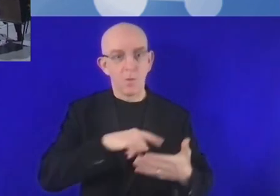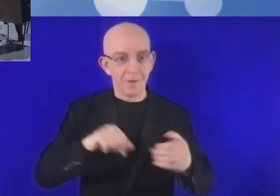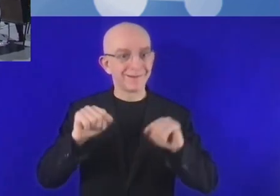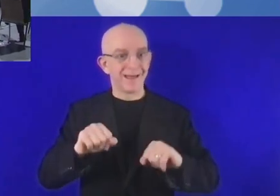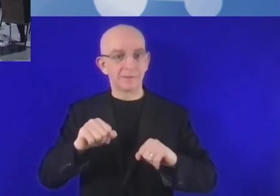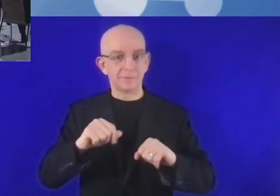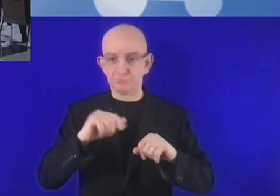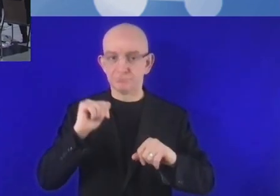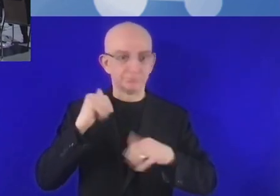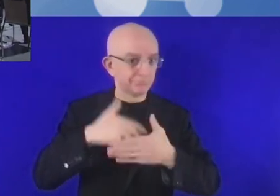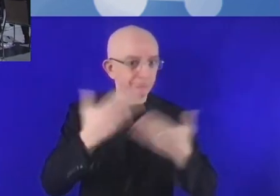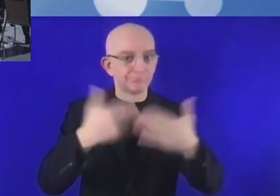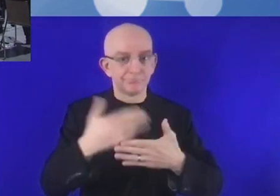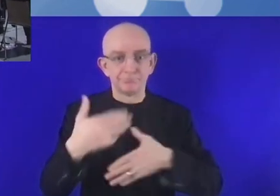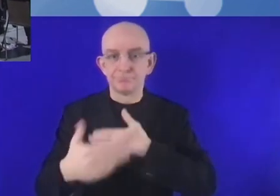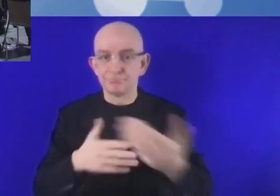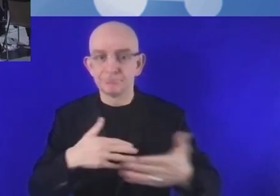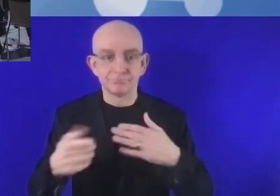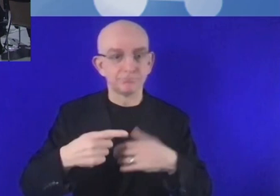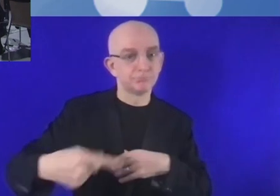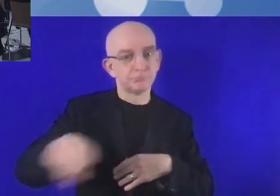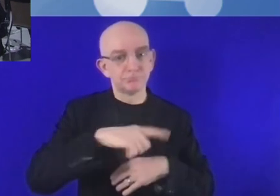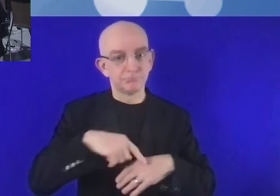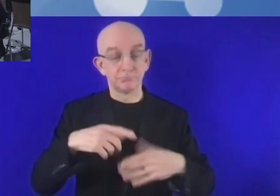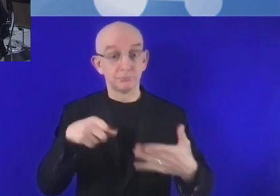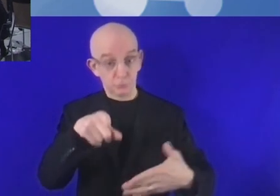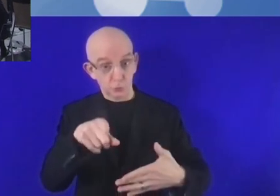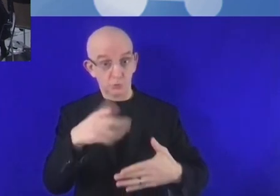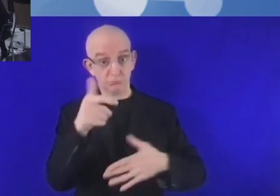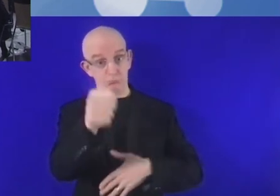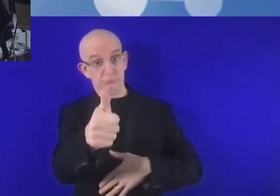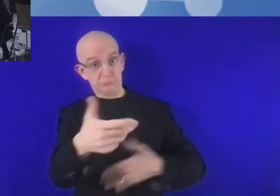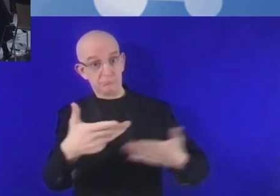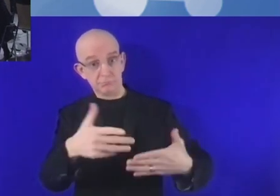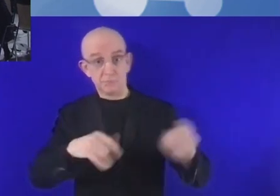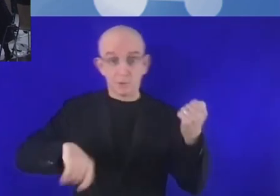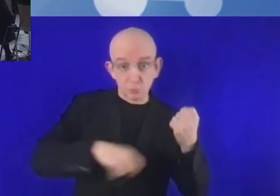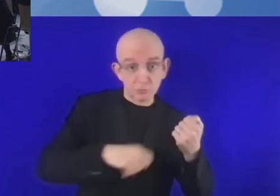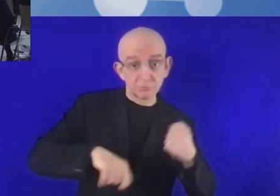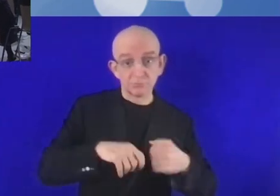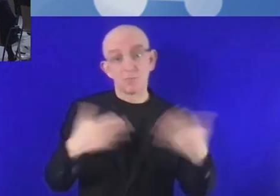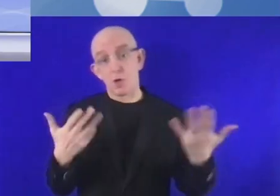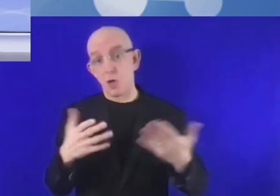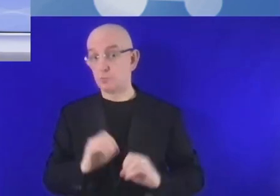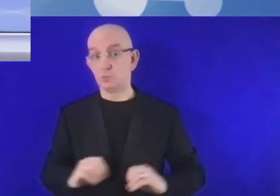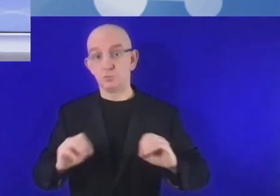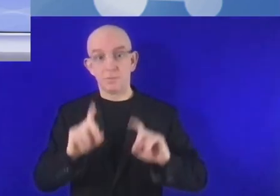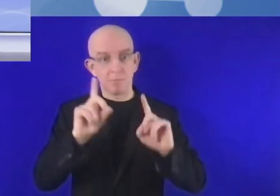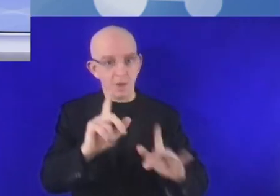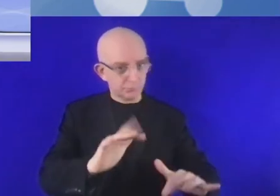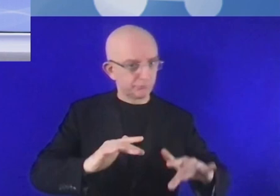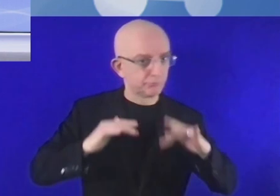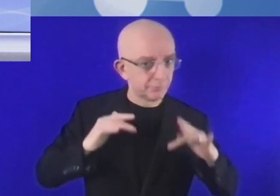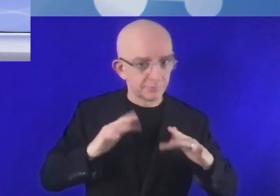są to rzeczy, które są dla nas istotne i które mają na nas wpływ. A więc naukowo udowodniono, że muzyka